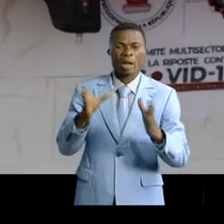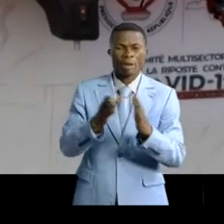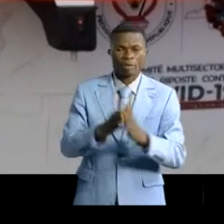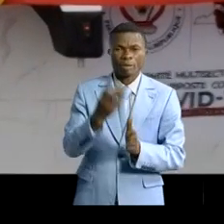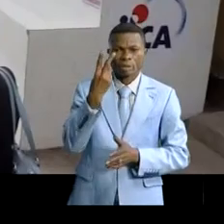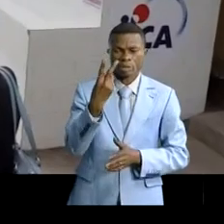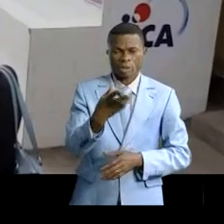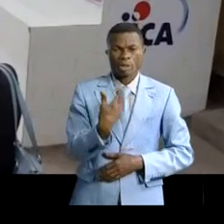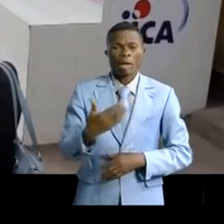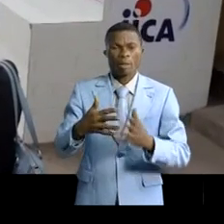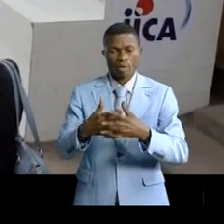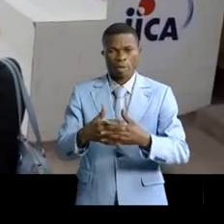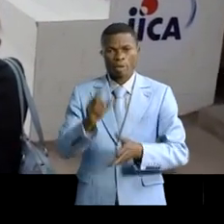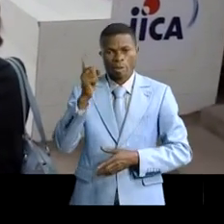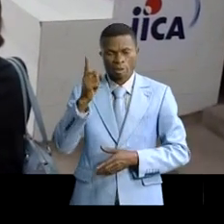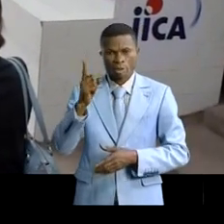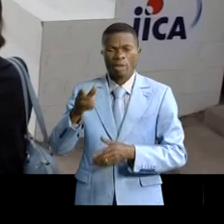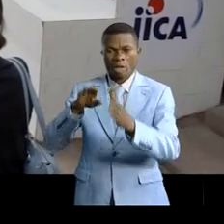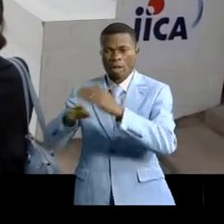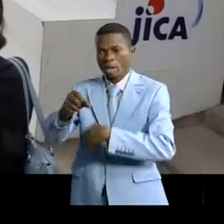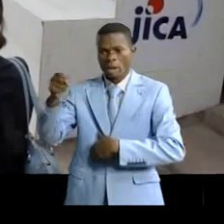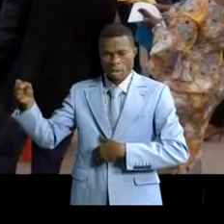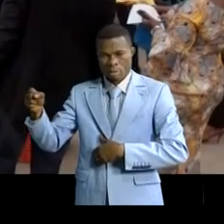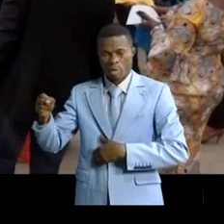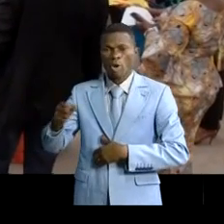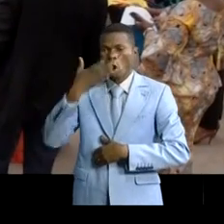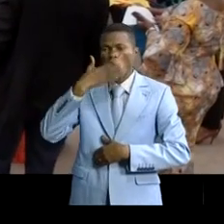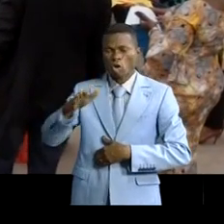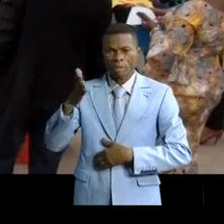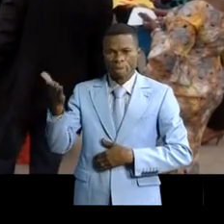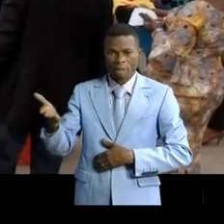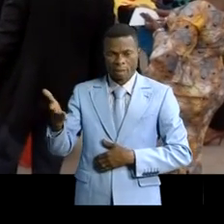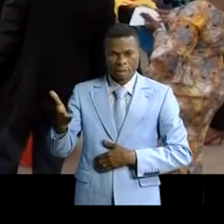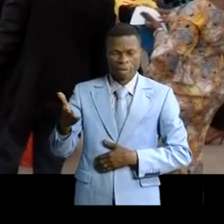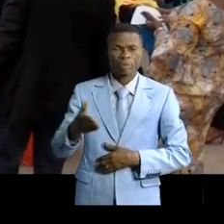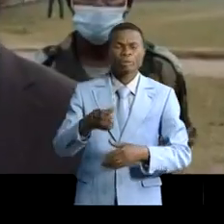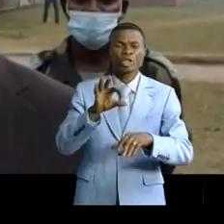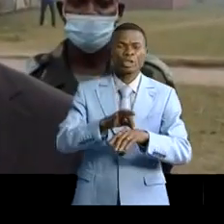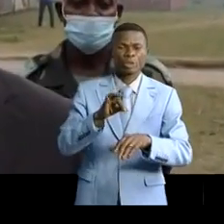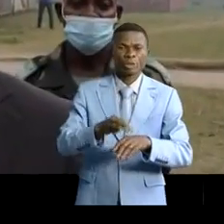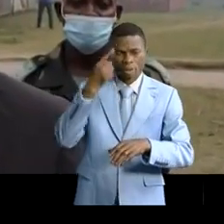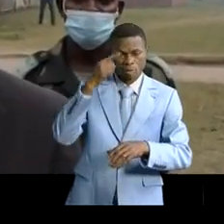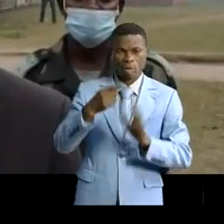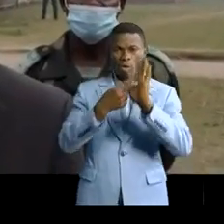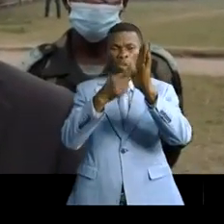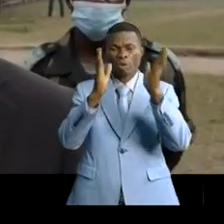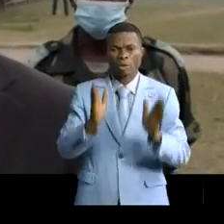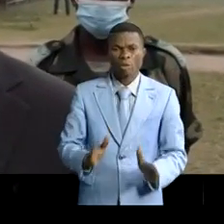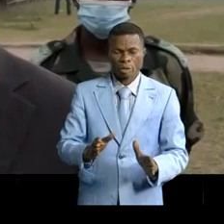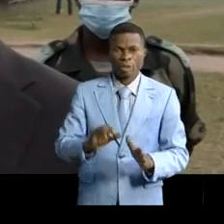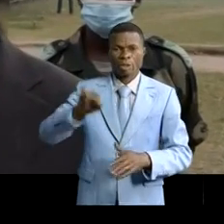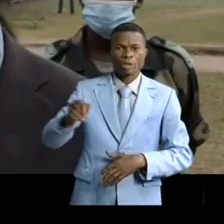deux dispositifs, dont un à l'entrée du centre de santé de référence. C'était une occasion pour le représentant de la